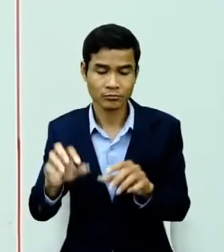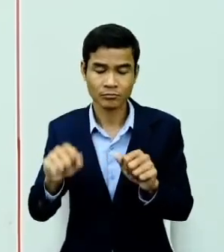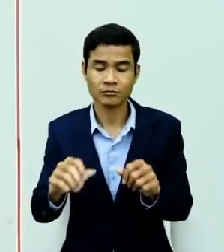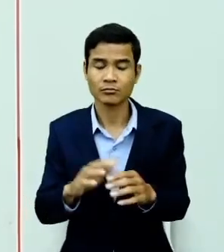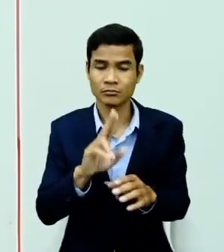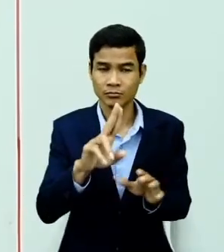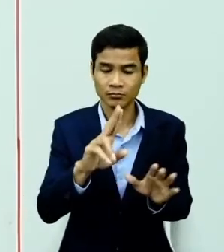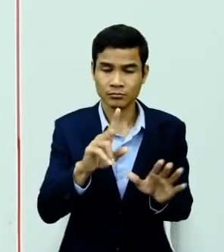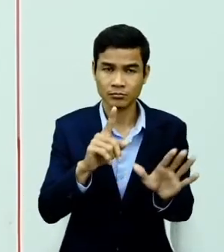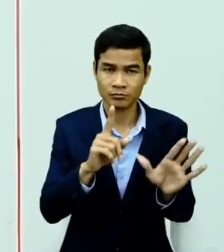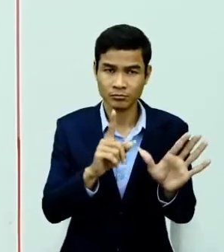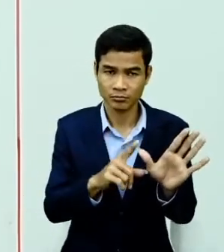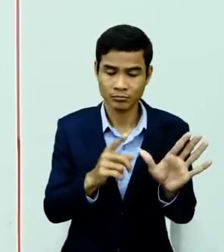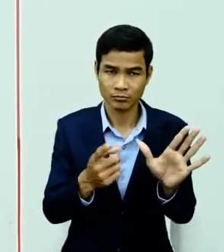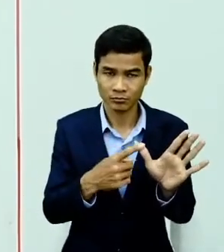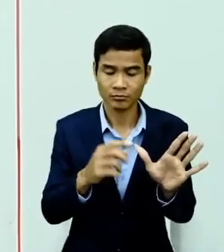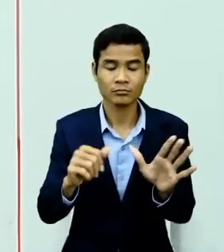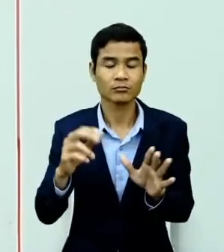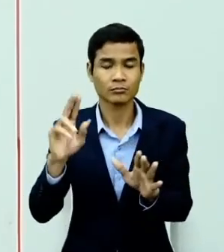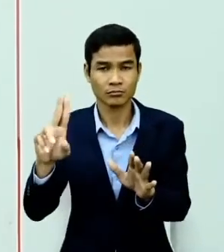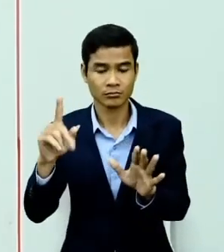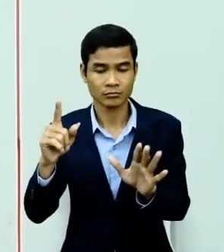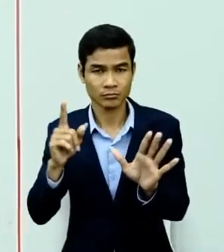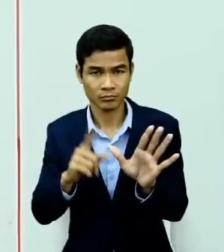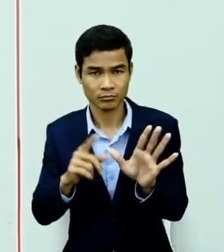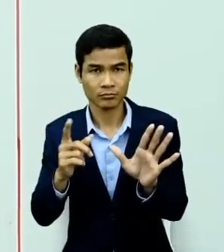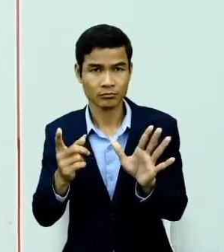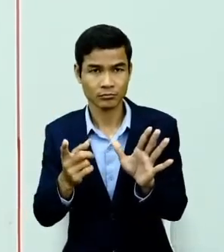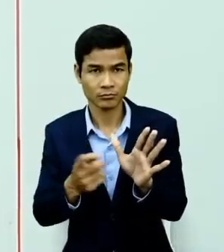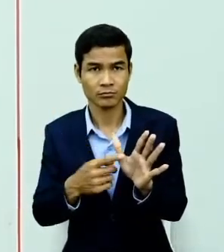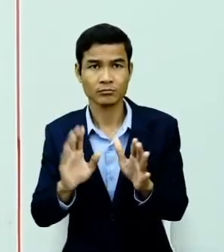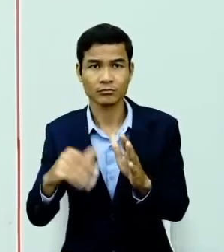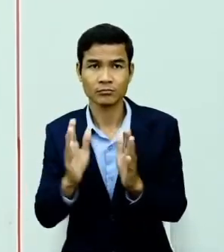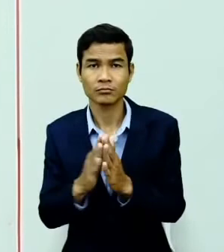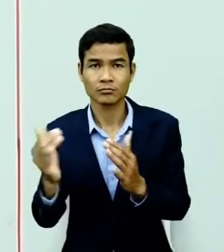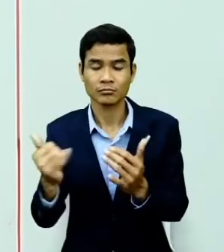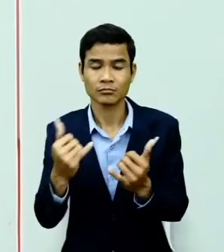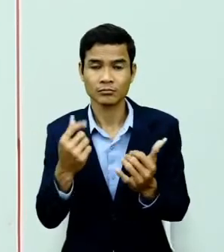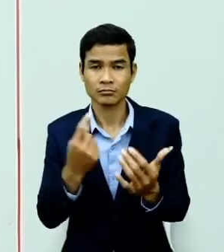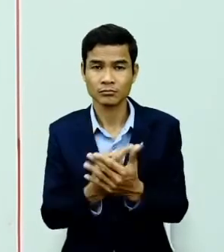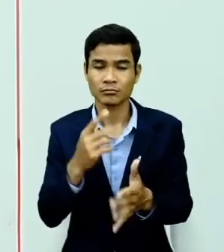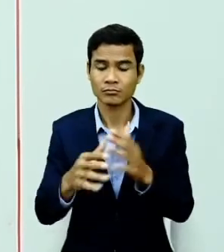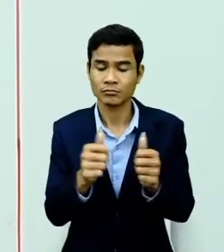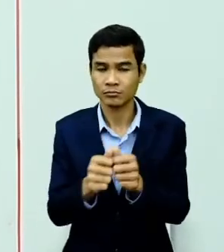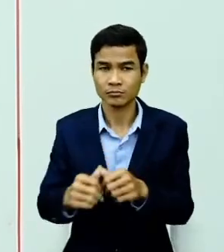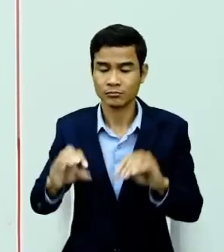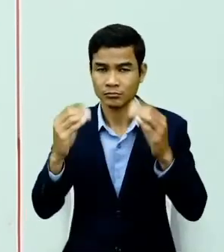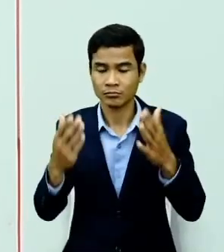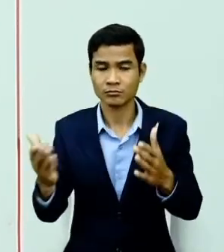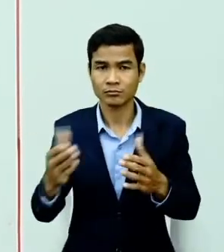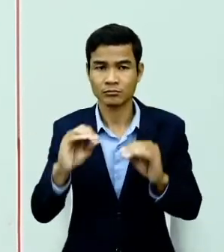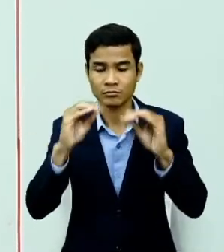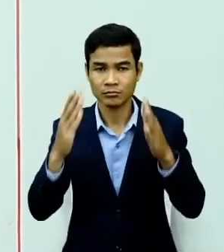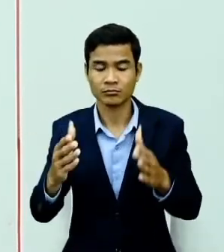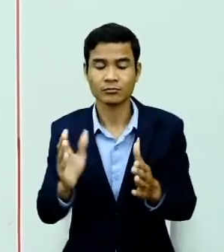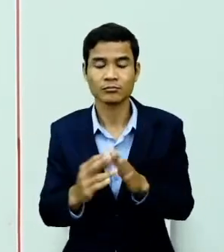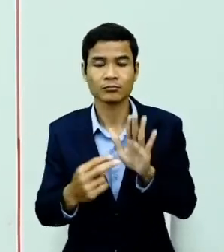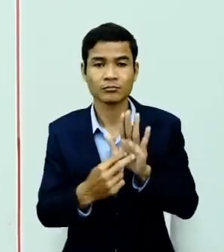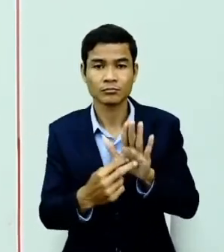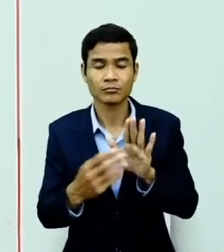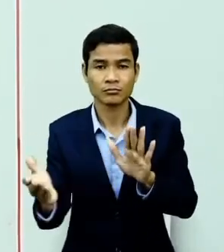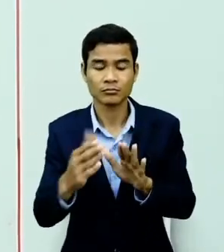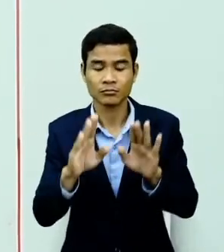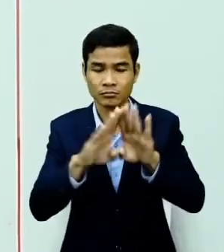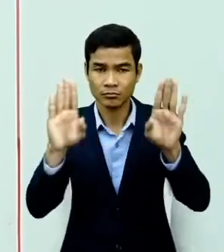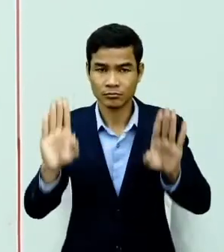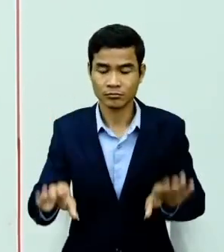ងសអីចាអរគុណកូនដែលបានចូលរួមចាចូលរួមអានចំណងជើងដែលអ្នកគ្រូបង្ហាញកូននៅលើ